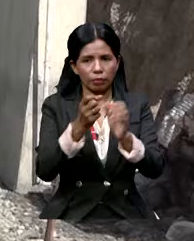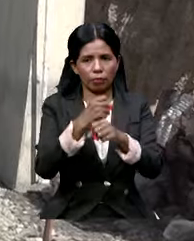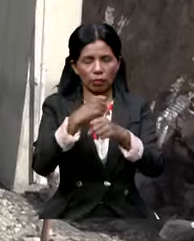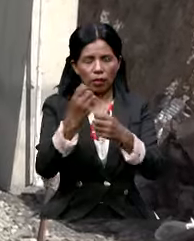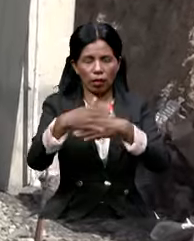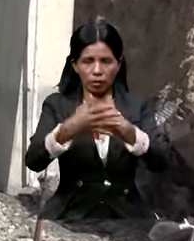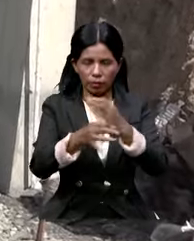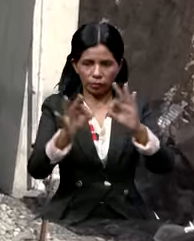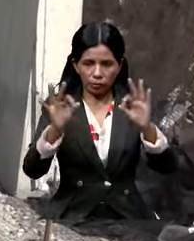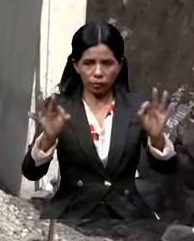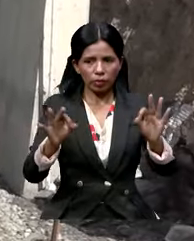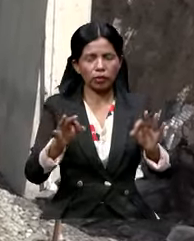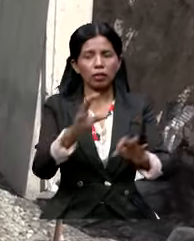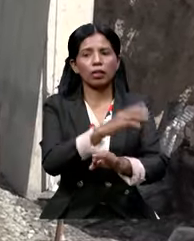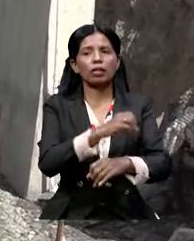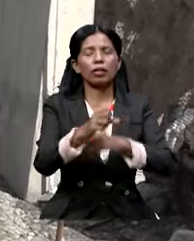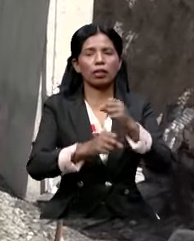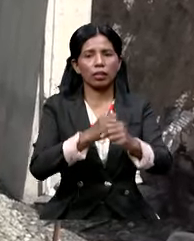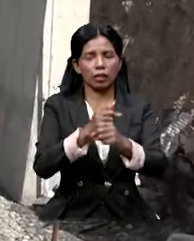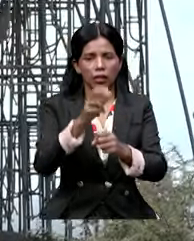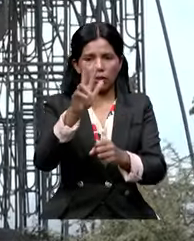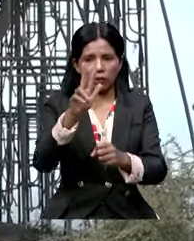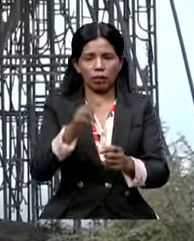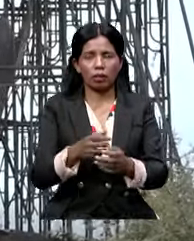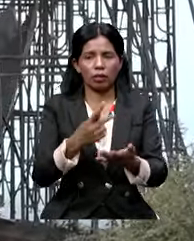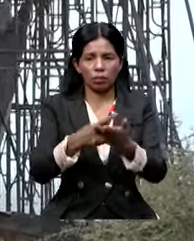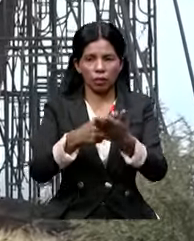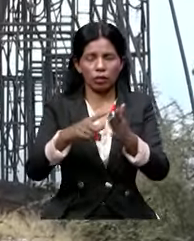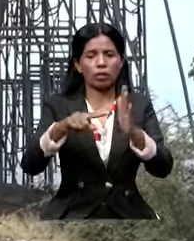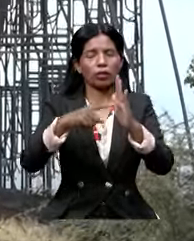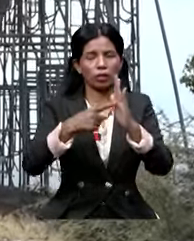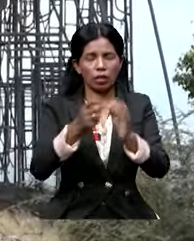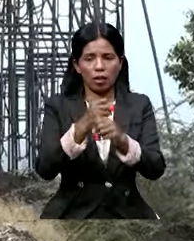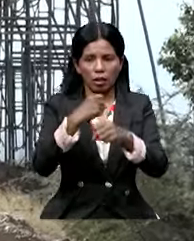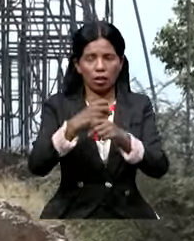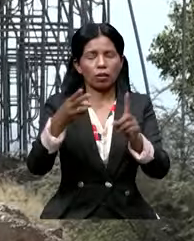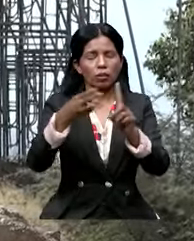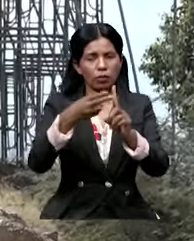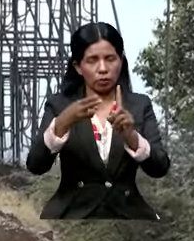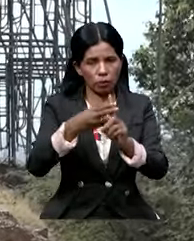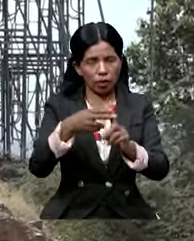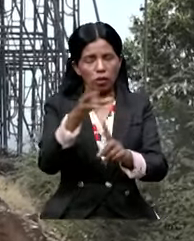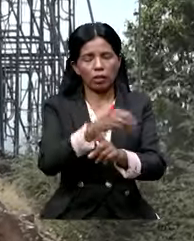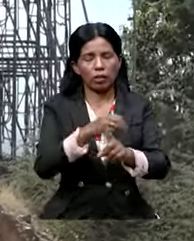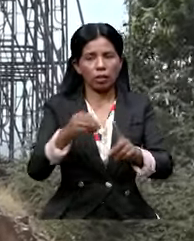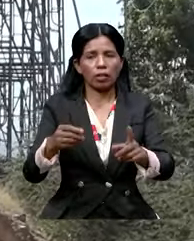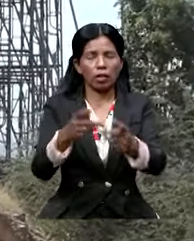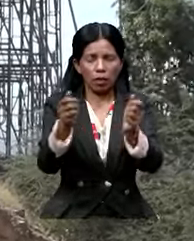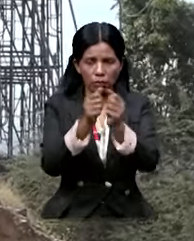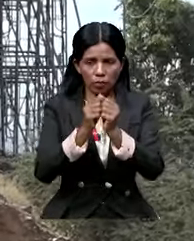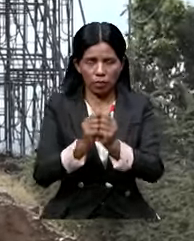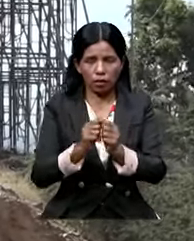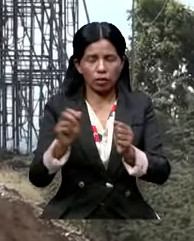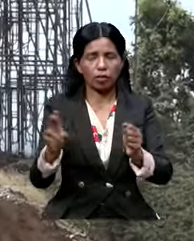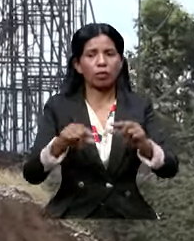finaliza projeto refere durante tinantolu nialaran. Projeto ne se konstrui hotel, apartamento no residencia hamutu